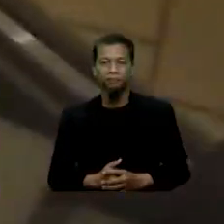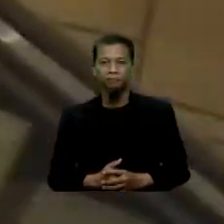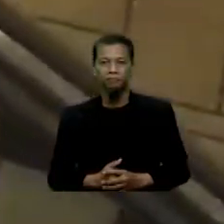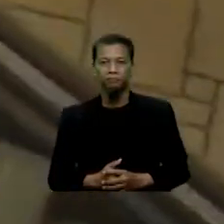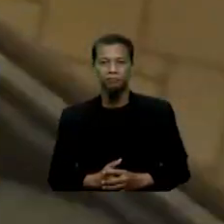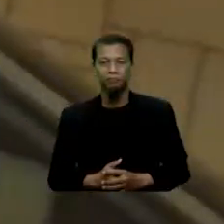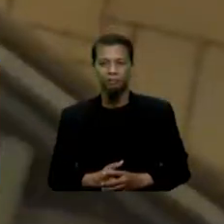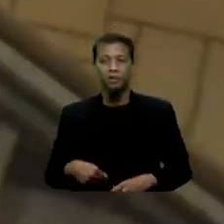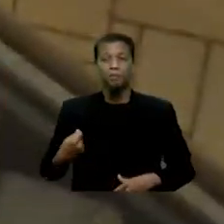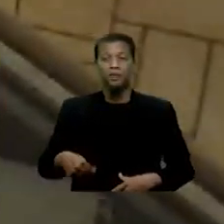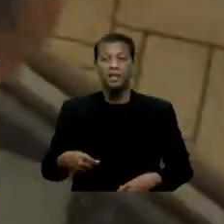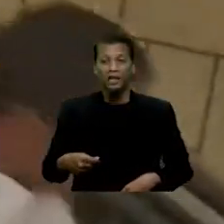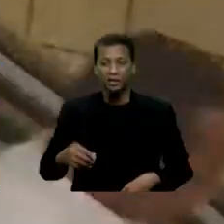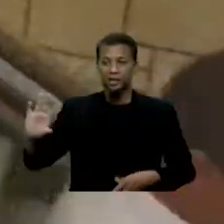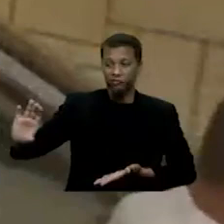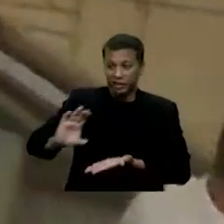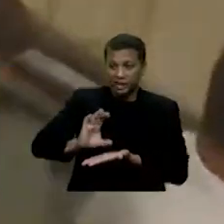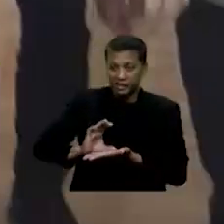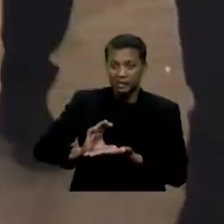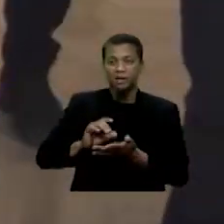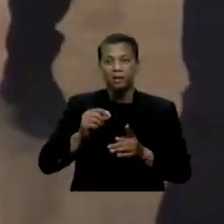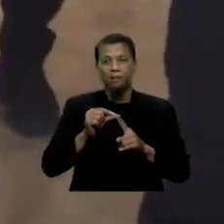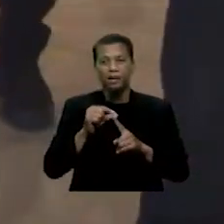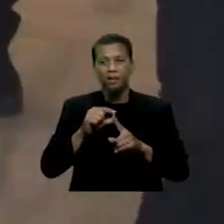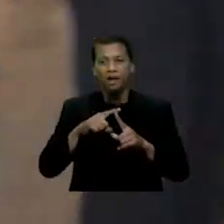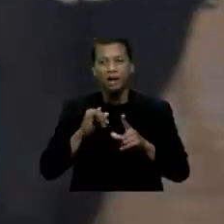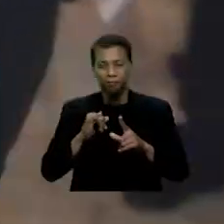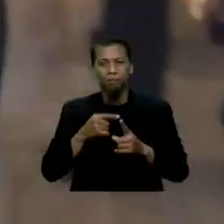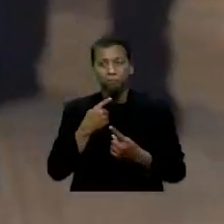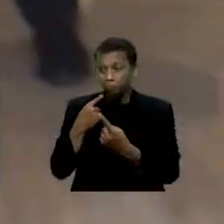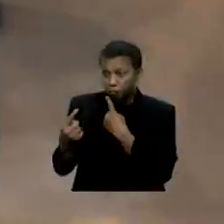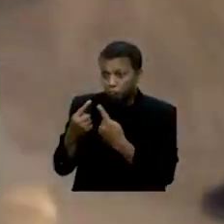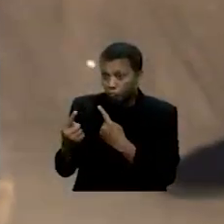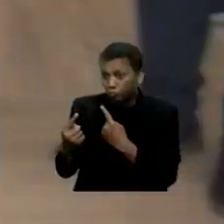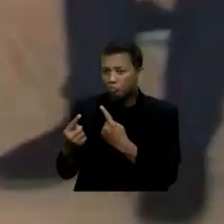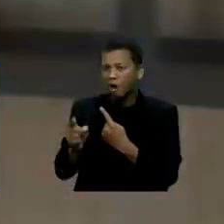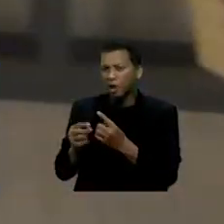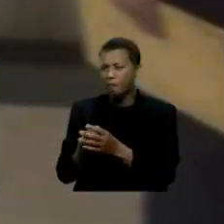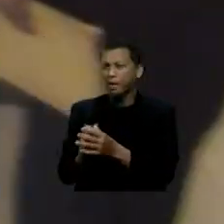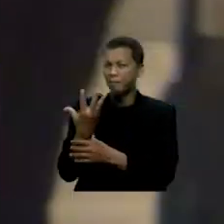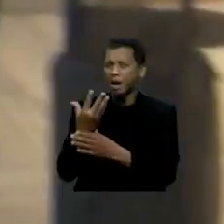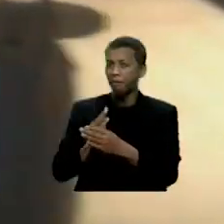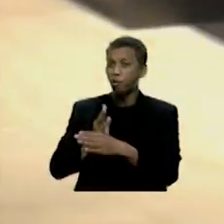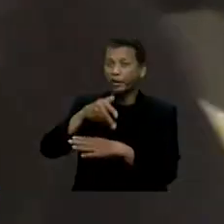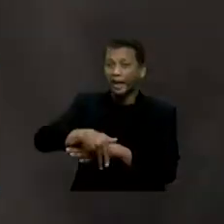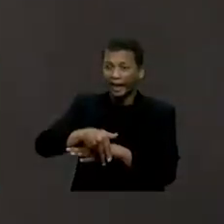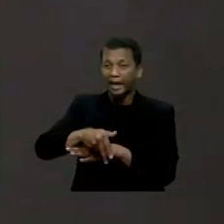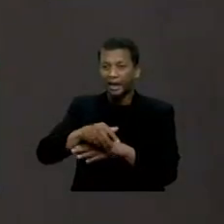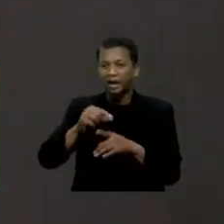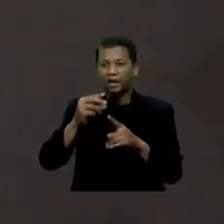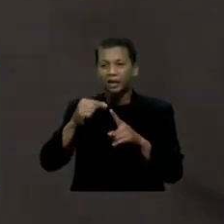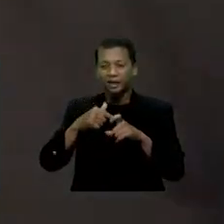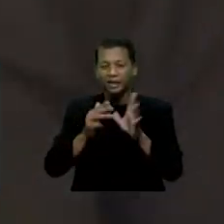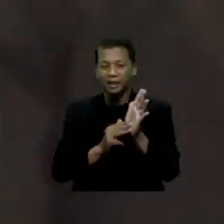Menteri Investasi dan BKPM RI Bahlil Lahadalia membahas kemungkinan pengembangan proyek Rempang Eco City tetap berjalan, namun tetap berdampingan tanpa